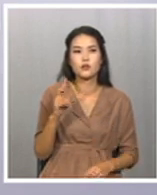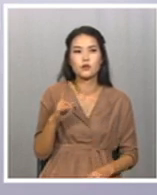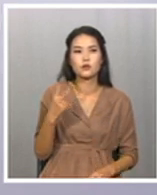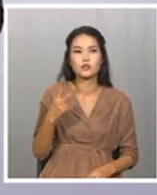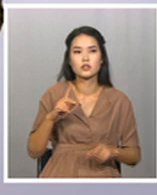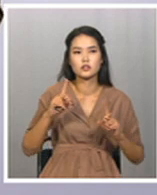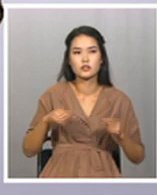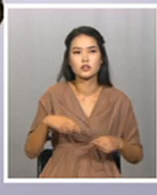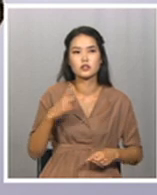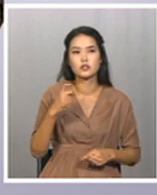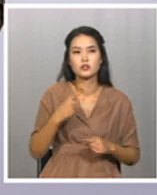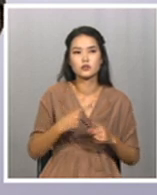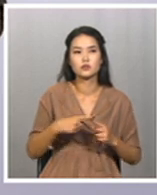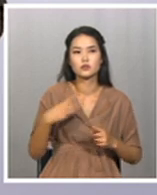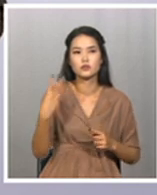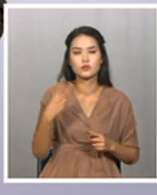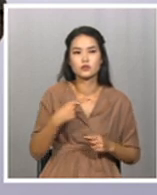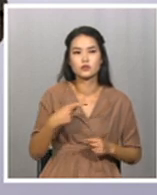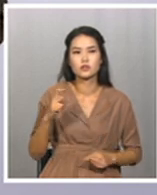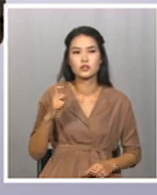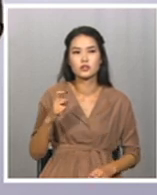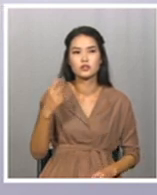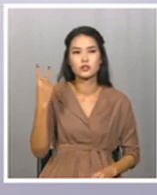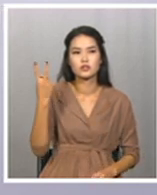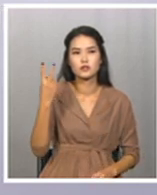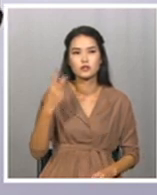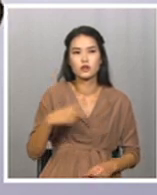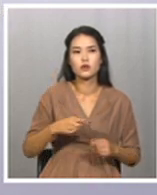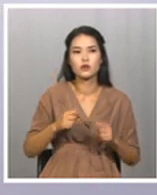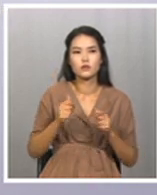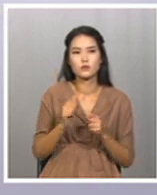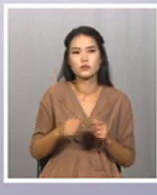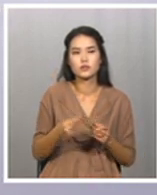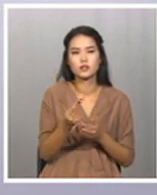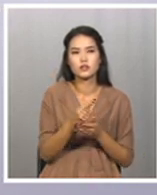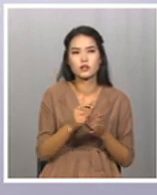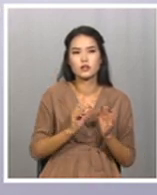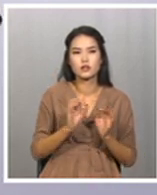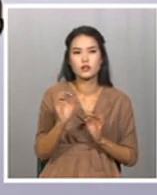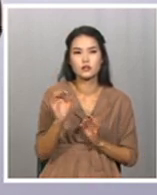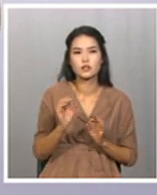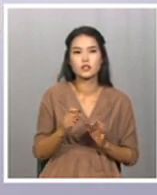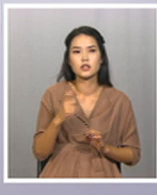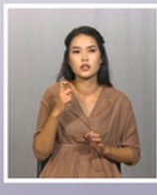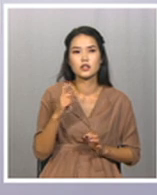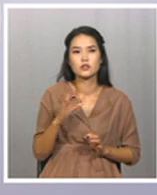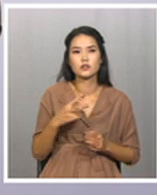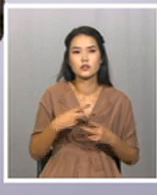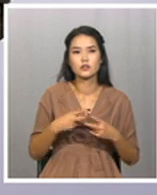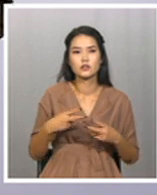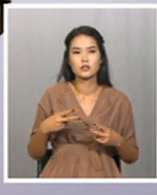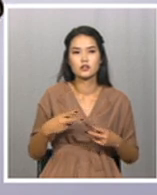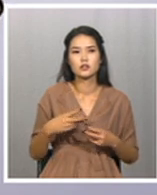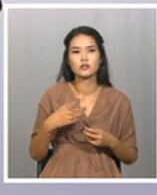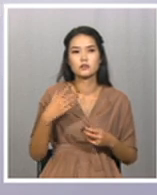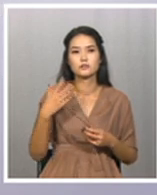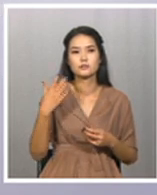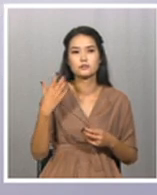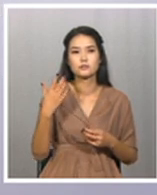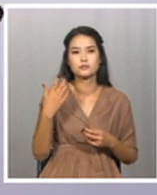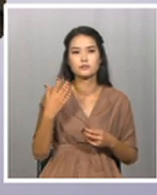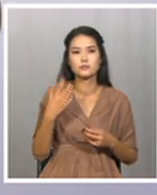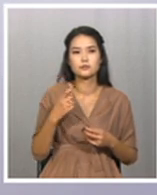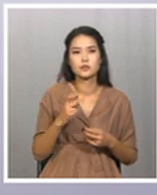Негізі 2 болатын X қосылған 3-тің логарифмі азайтылған X-тің 2 дәрежесі функциясының